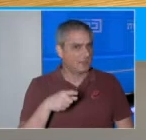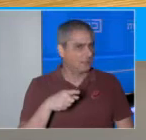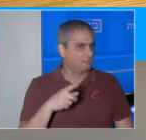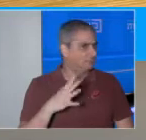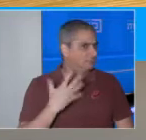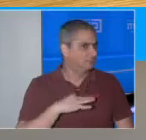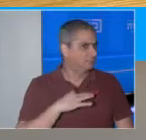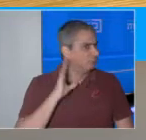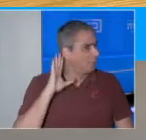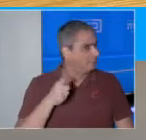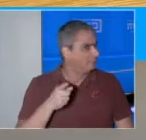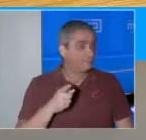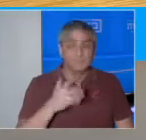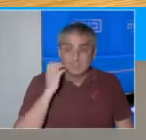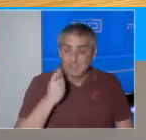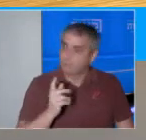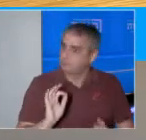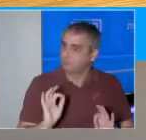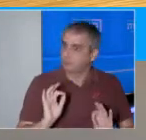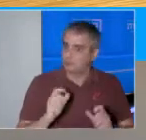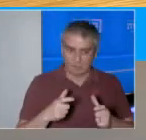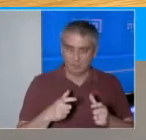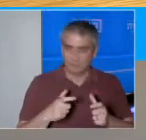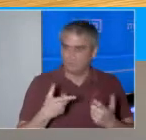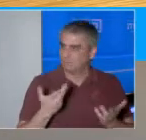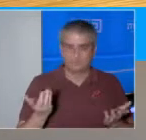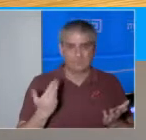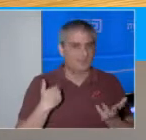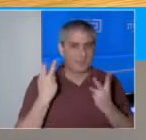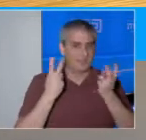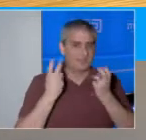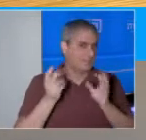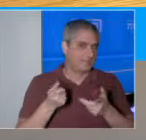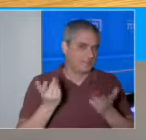מה שלומה? הכינרת בסדר, לנו למעשה אין את המידע